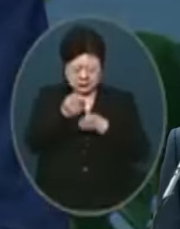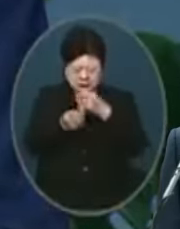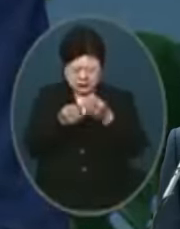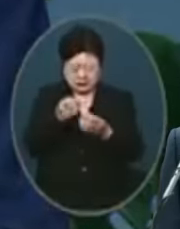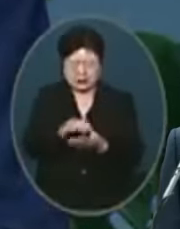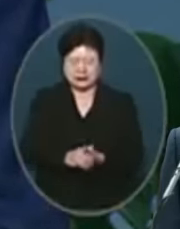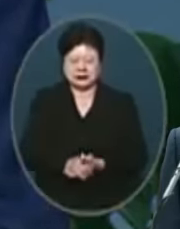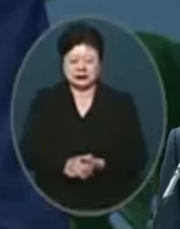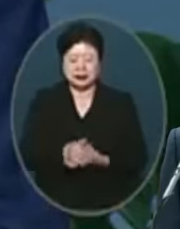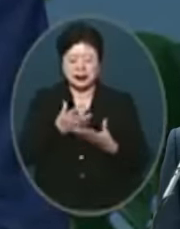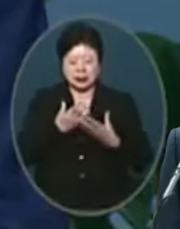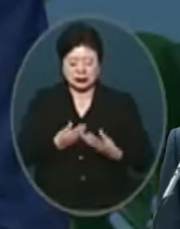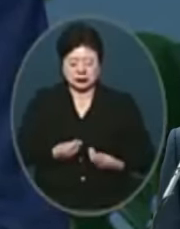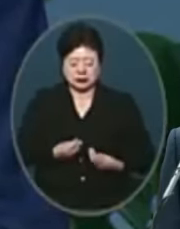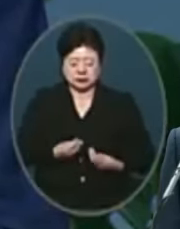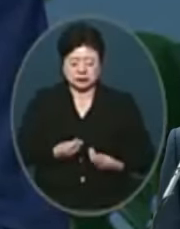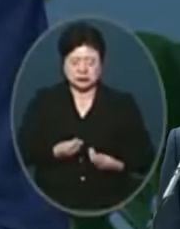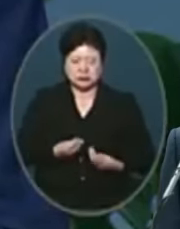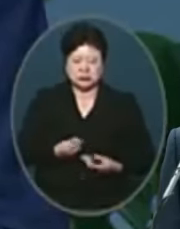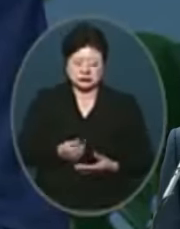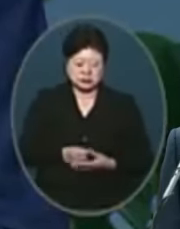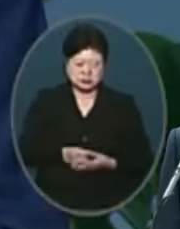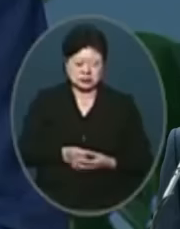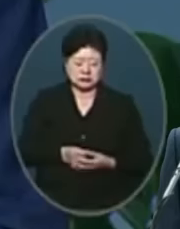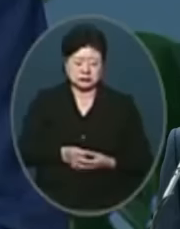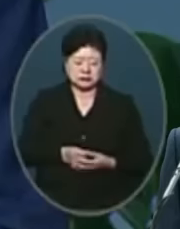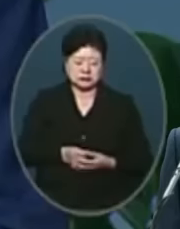마음에 낙심해서